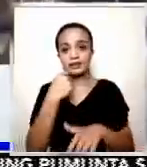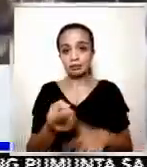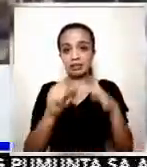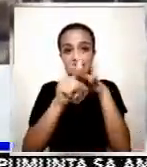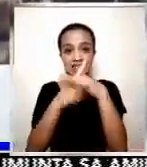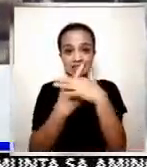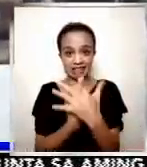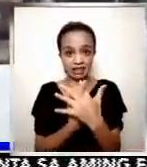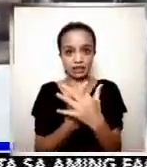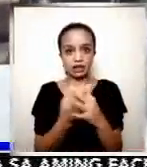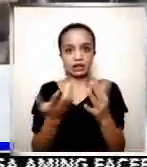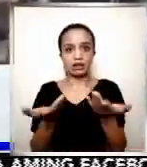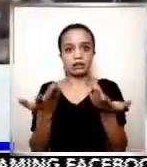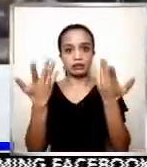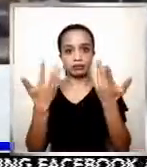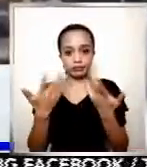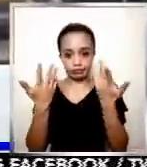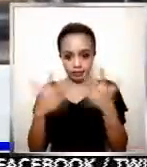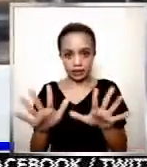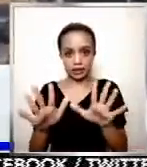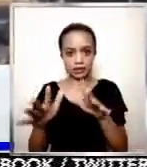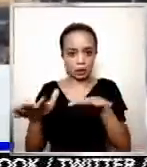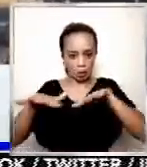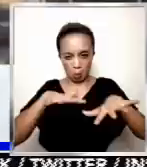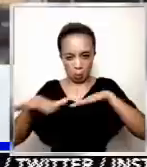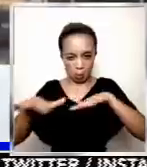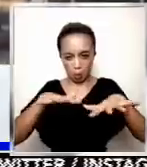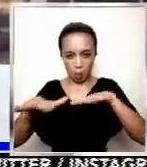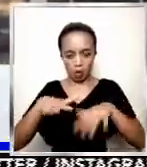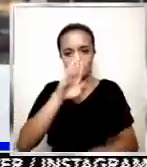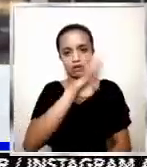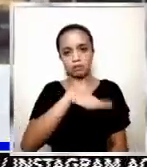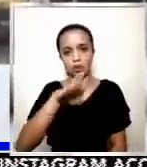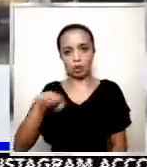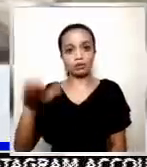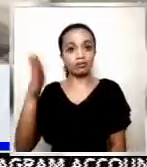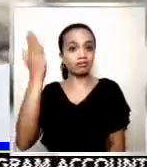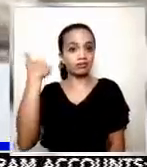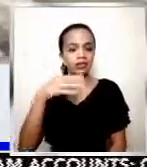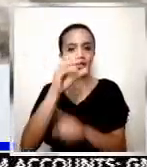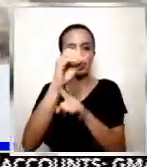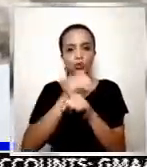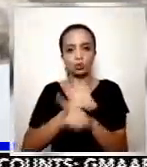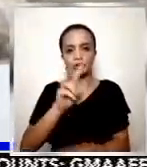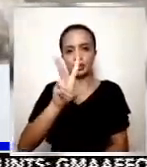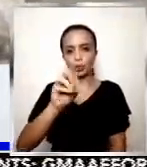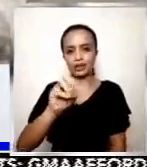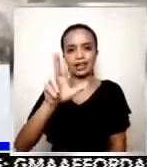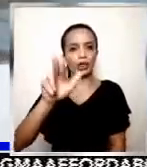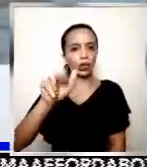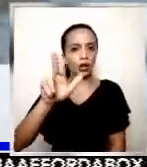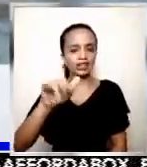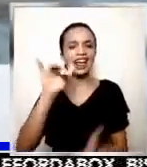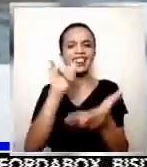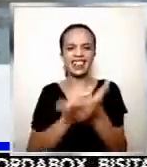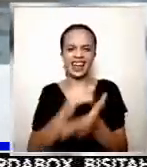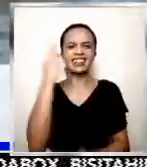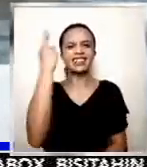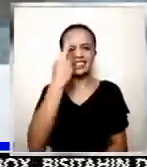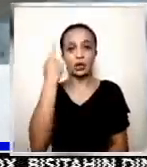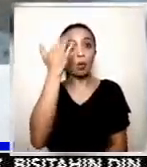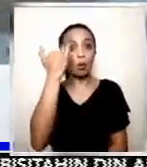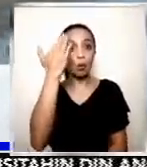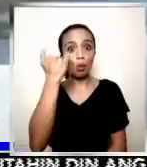magnitude 7.2 na lindol sa Bohol noong October 2013 na naging dahilan para lumubog ang lupa